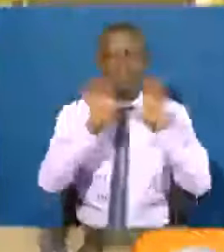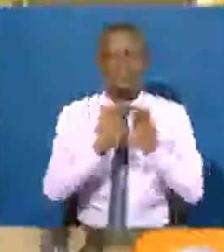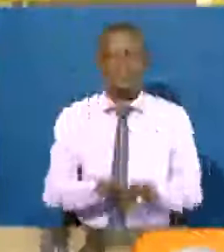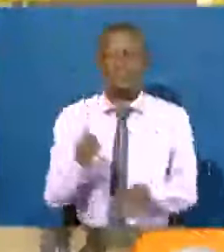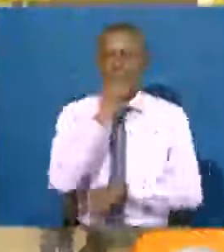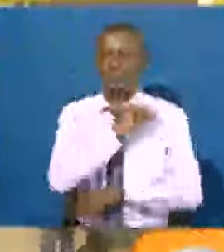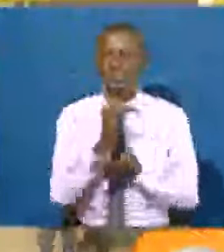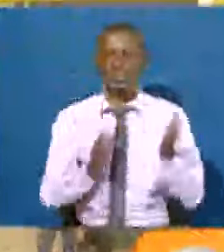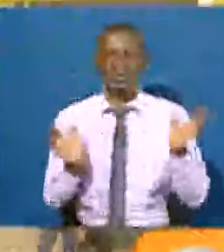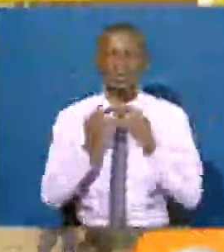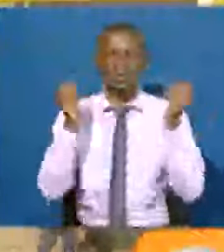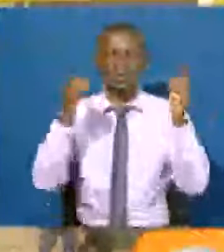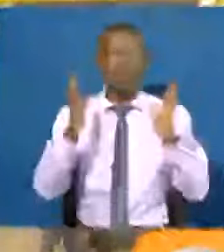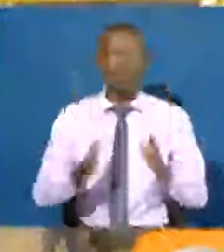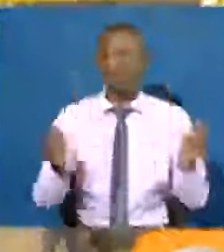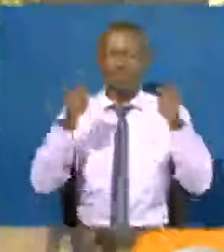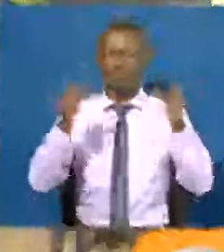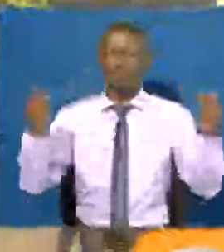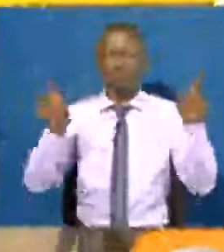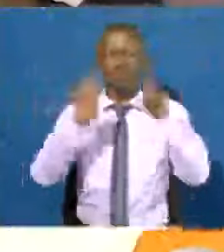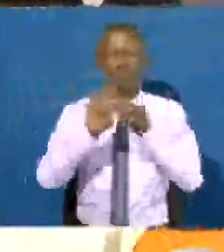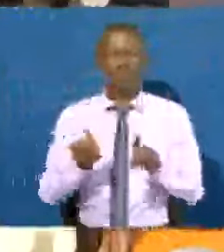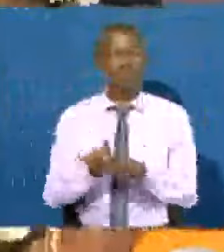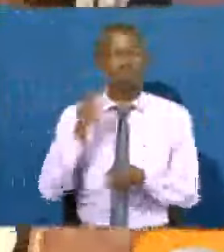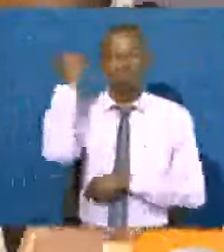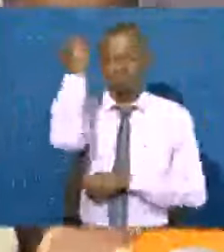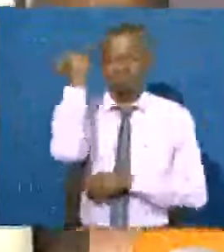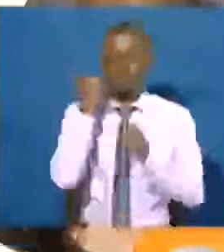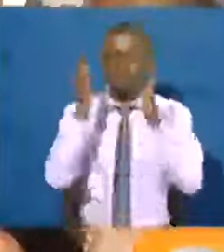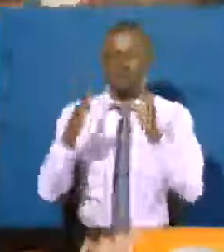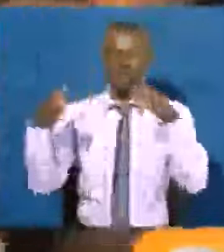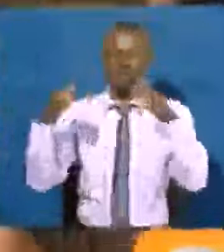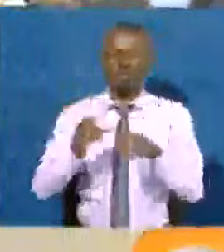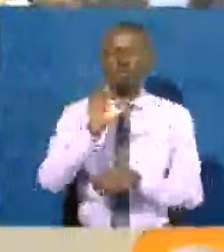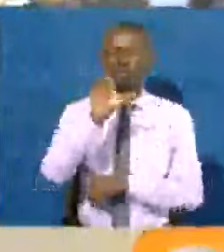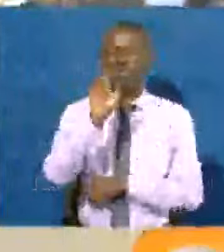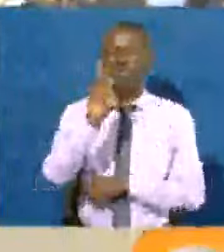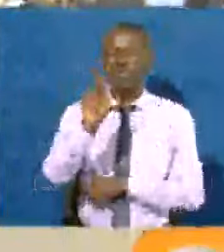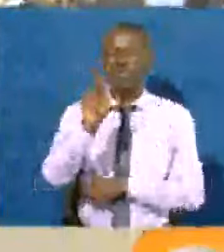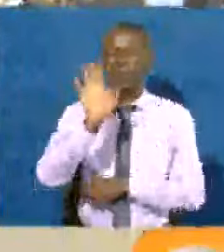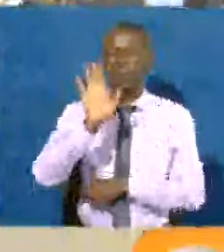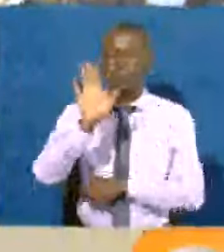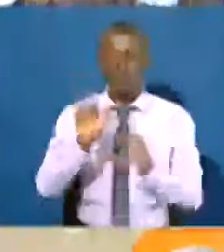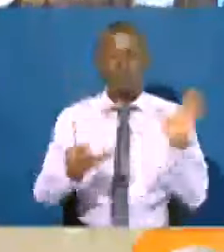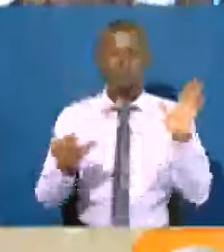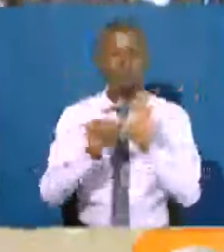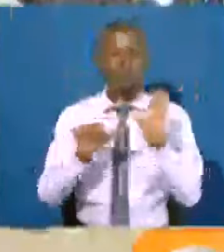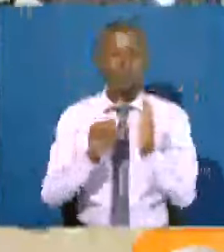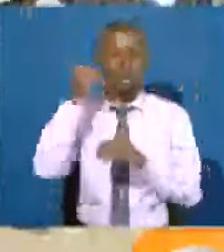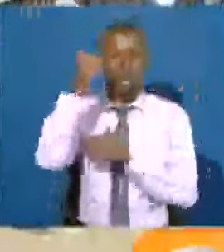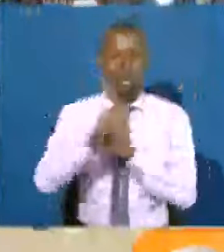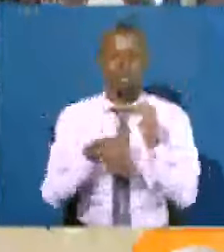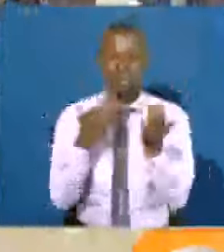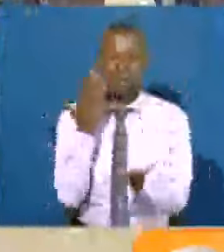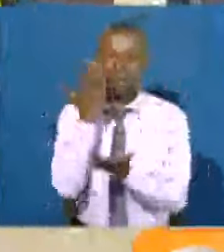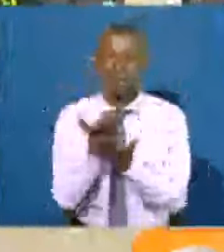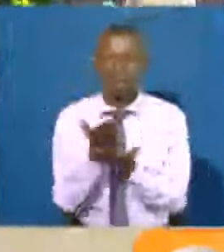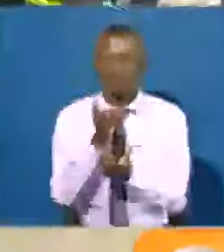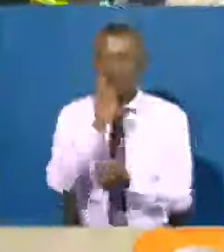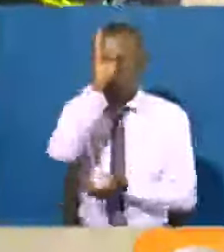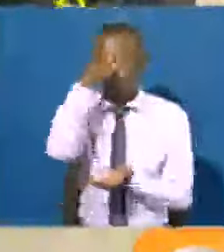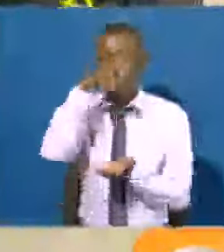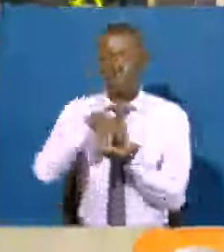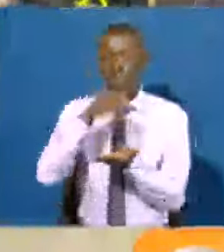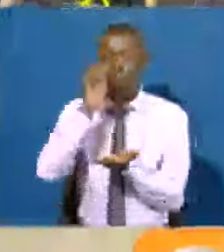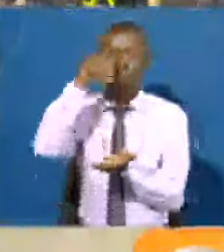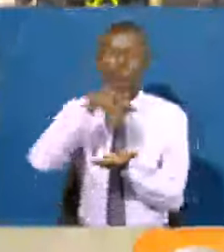Baadhi ya viongozi wa upinzani na mawakili wa chama cha mawakili nchini LSK wakijipata pabaya walipofika katika kituo cha polisi cha